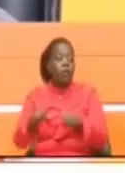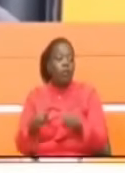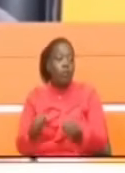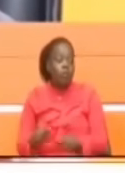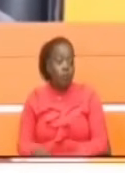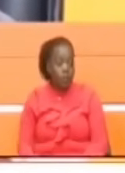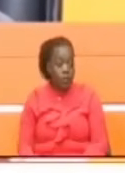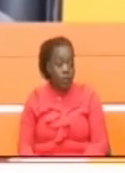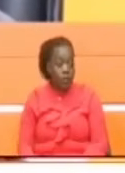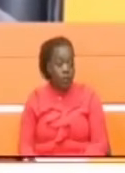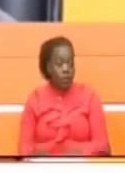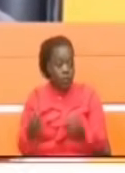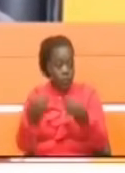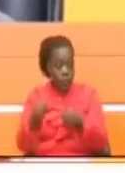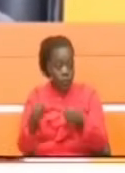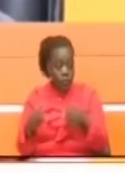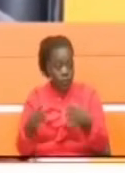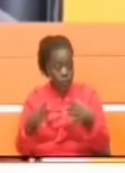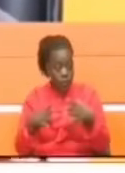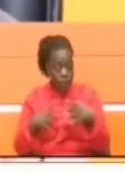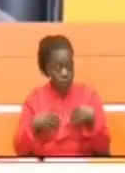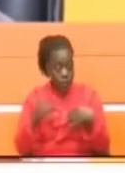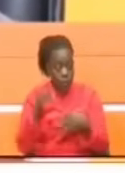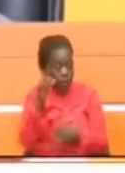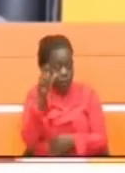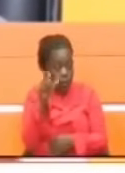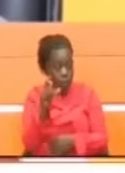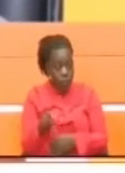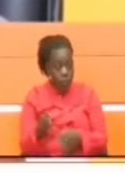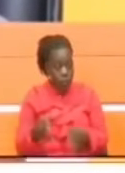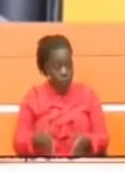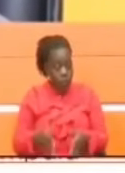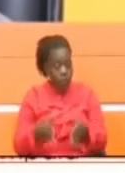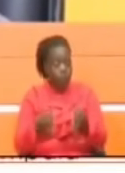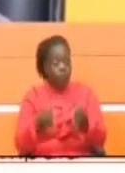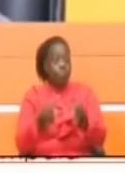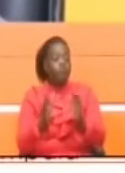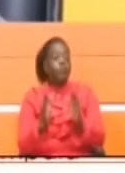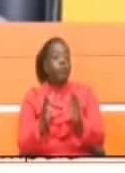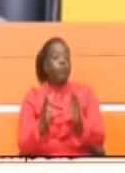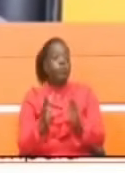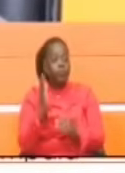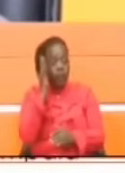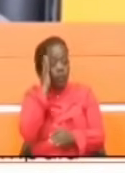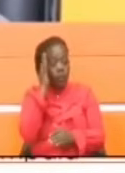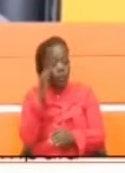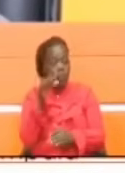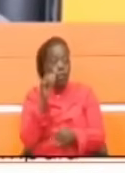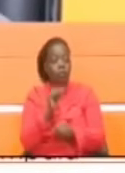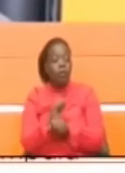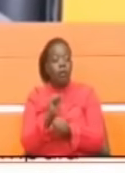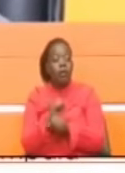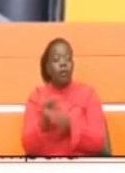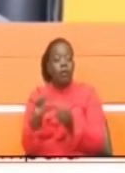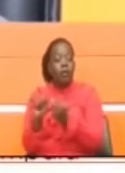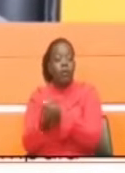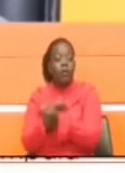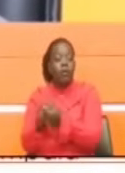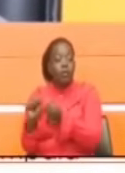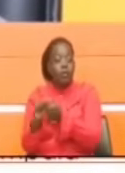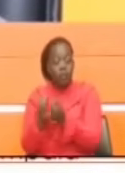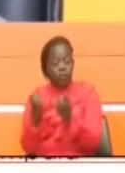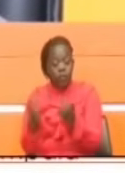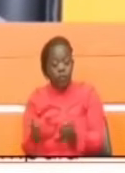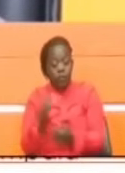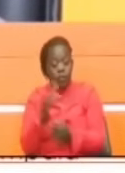bodaboda ali obu gwonooleko omuntu oyo ali mukuba abantu ku pikipiki manya omulimu gwe gwoli mukwonoona wenjogerera